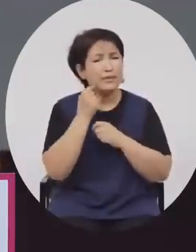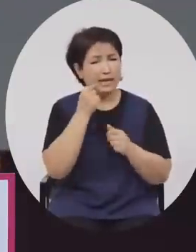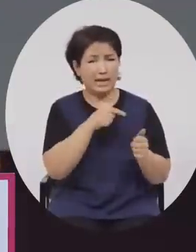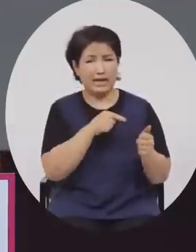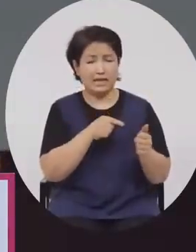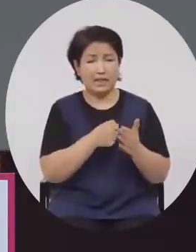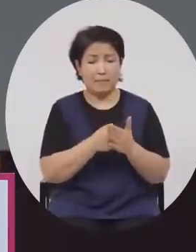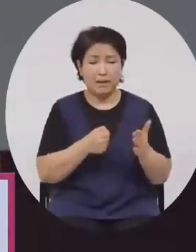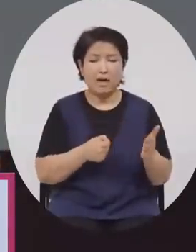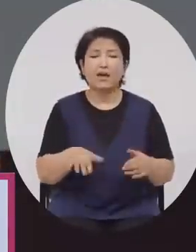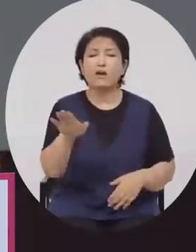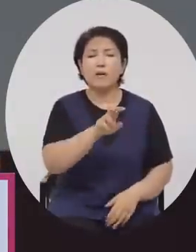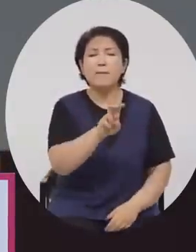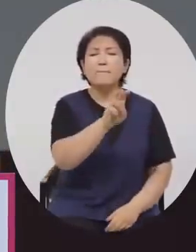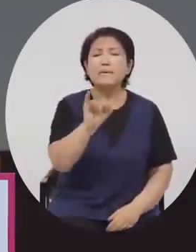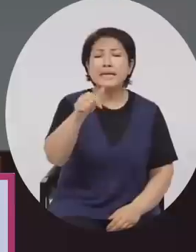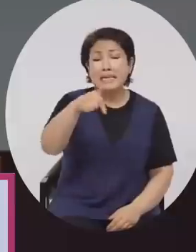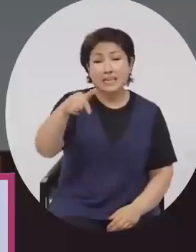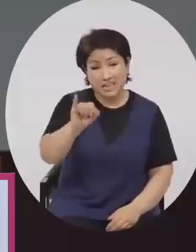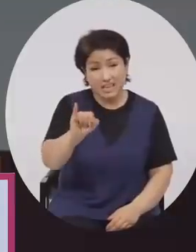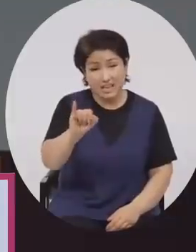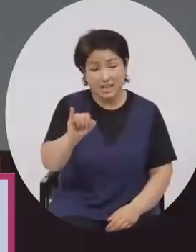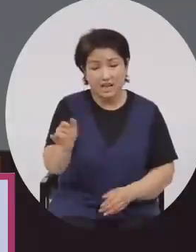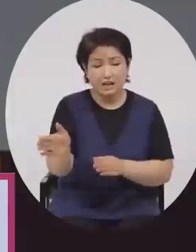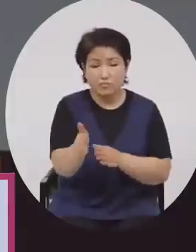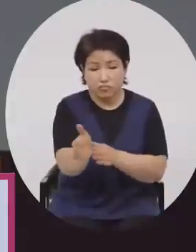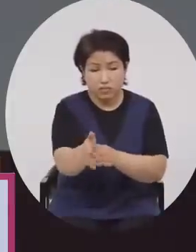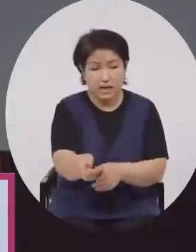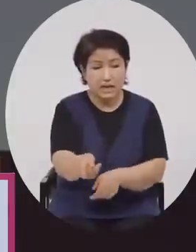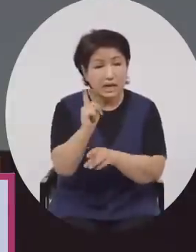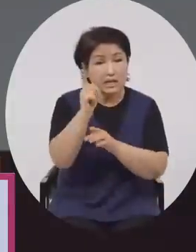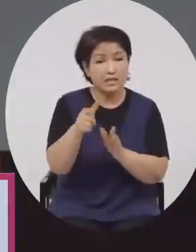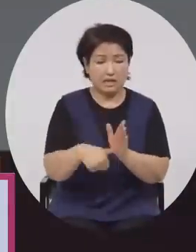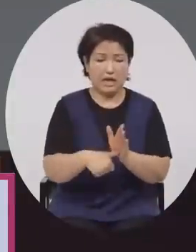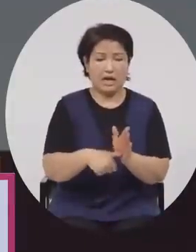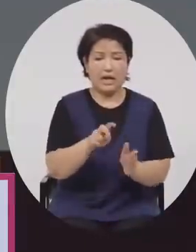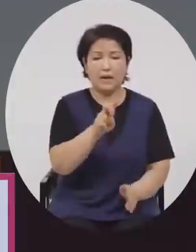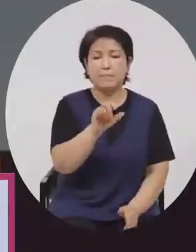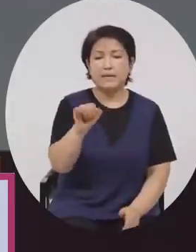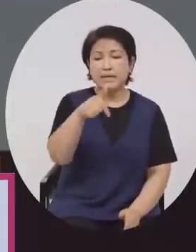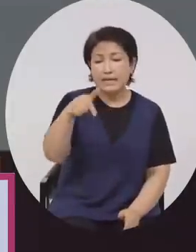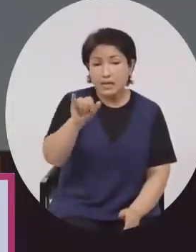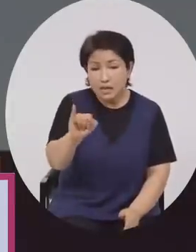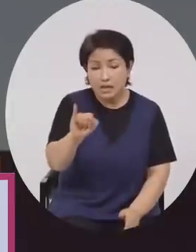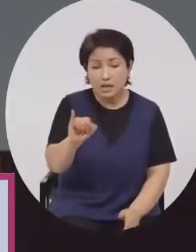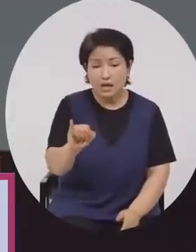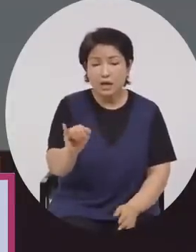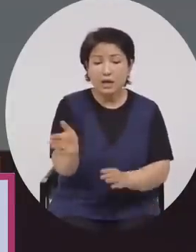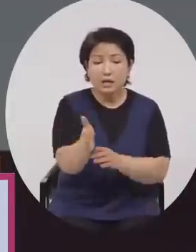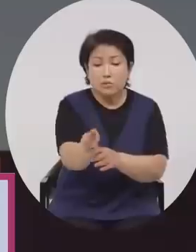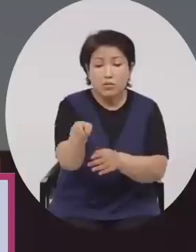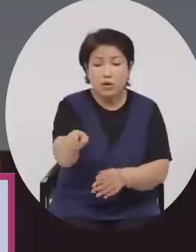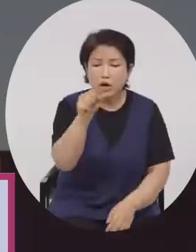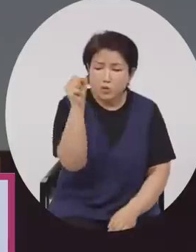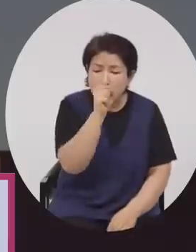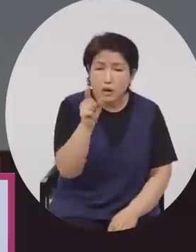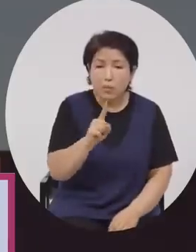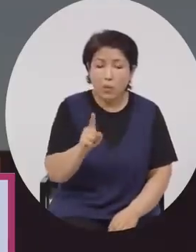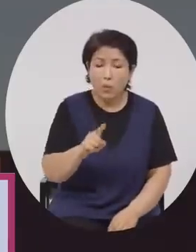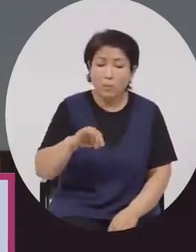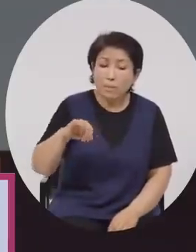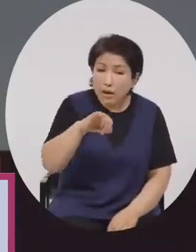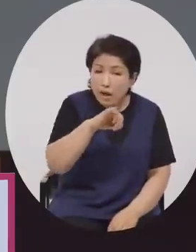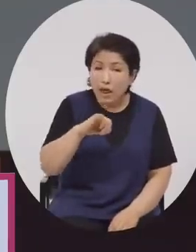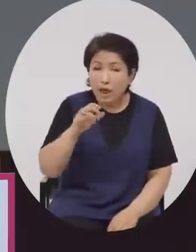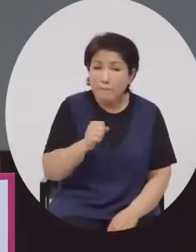그래서 여러분들이 미끼, 어떤 물고기를 낚을 때 그 미끼를 그 물고기가 좋아하는 걸로 갖고 미끼를 써요?